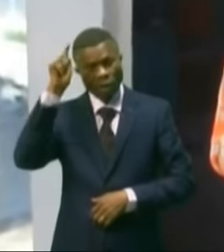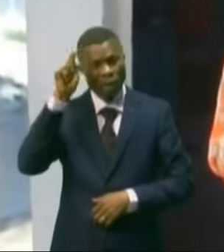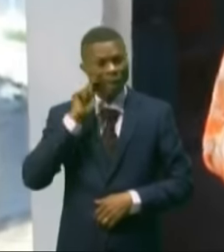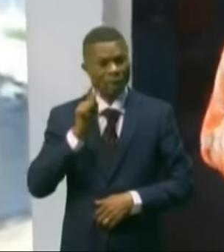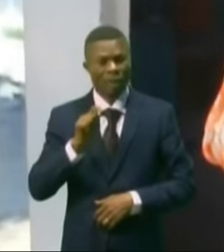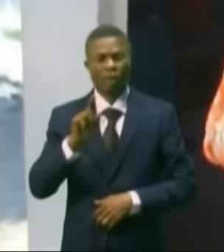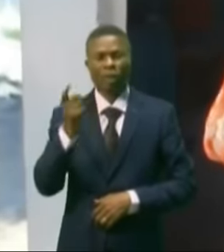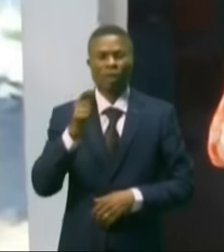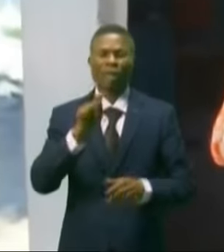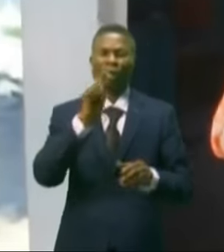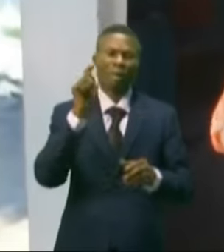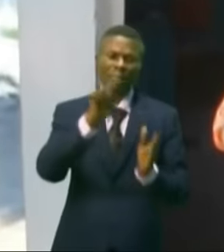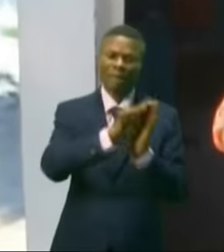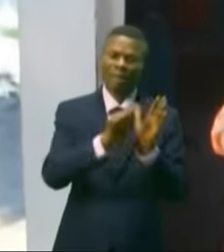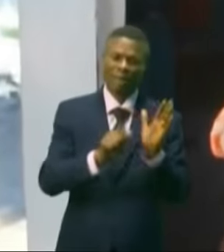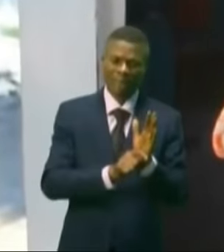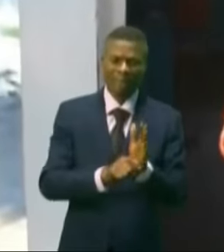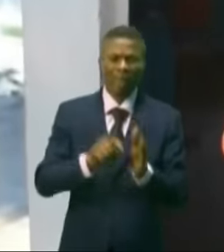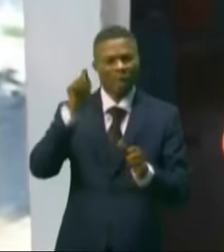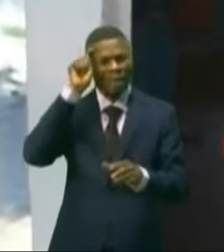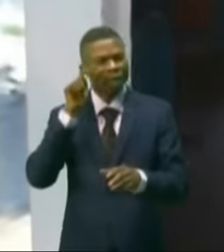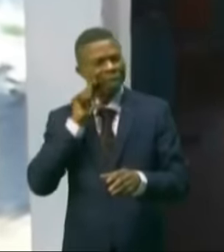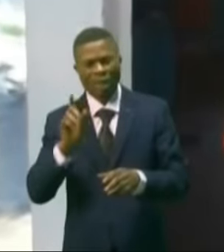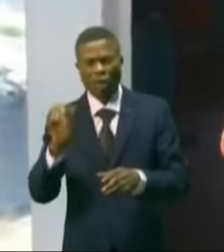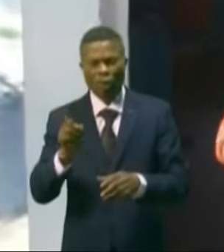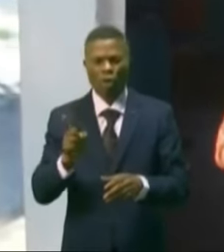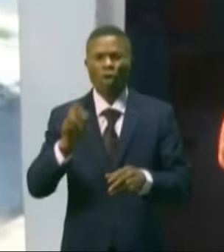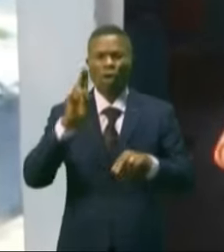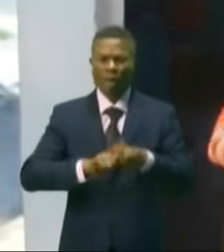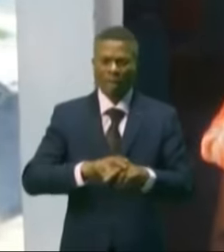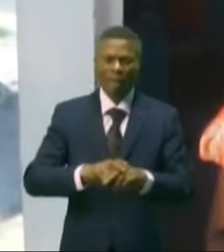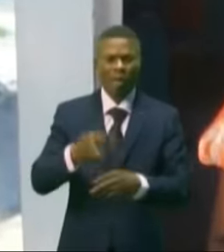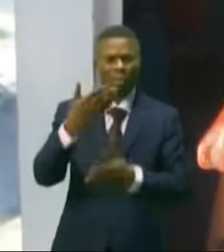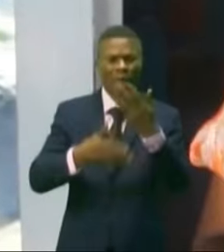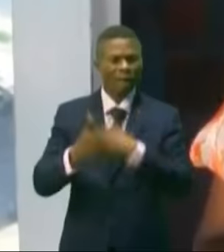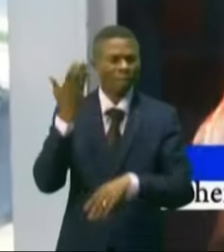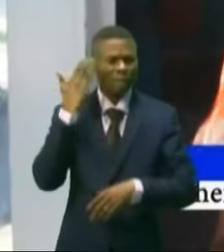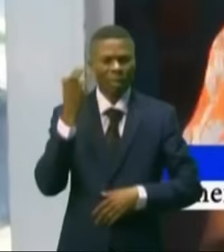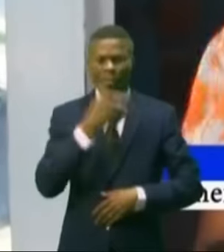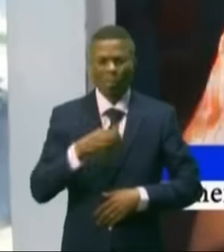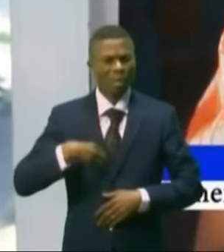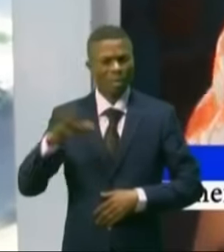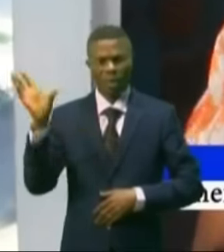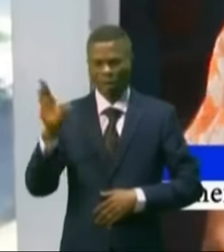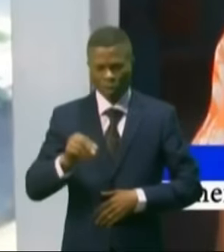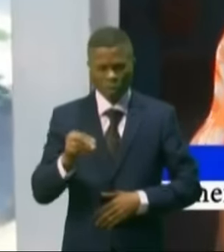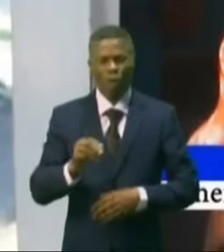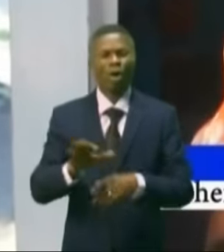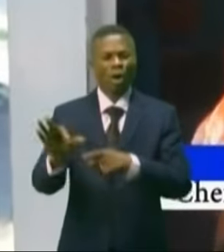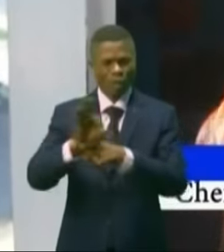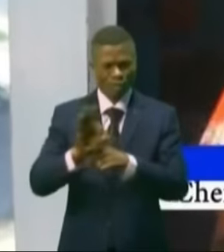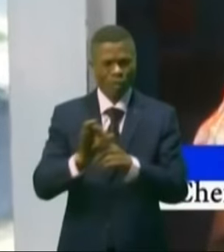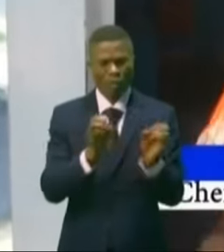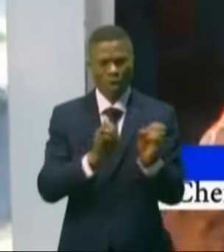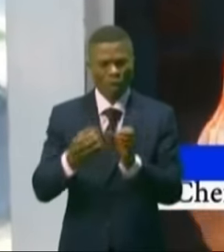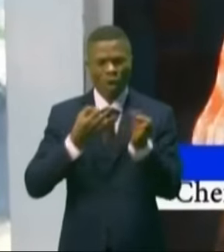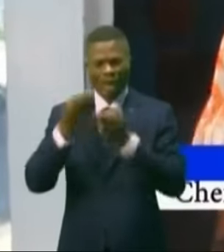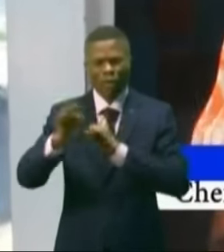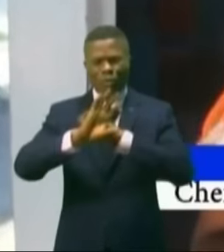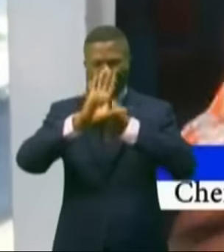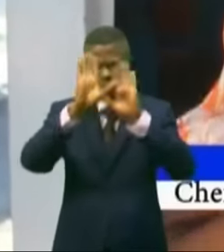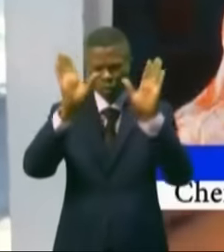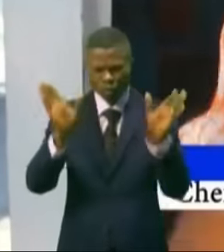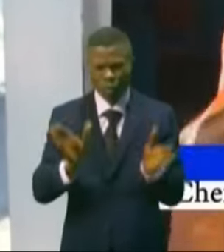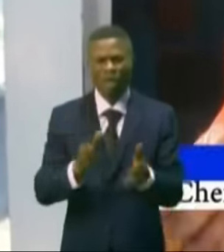sexe, le genre c'est la vie des femmes pour occuper le poste des hommes, non. Alors nous avons voulu, face à tout ce qui se passe, tout ce qui se dit, enlever